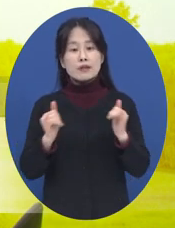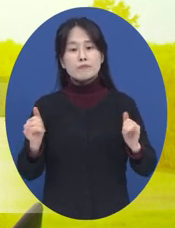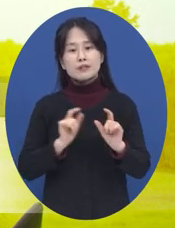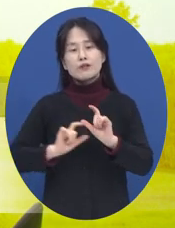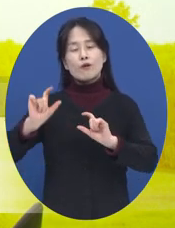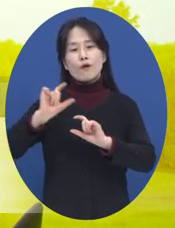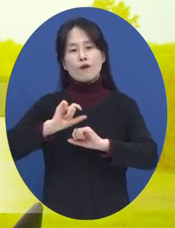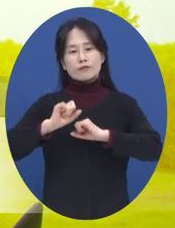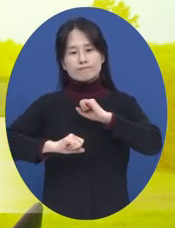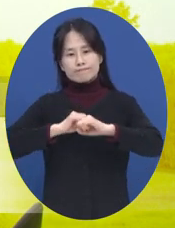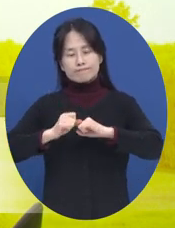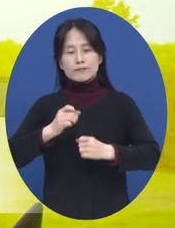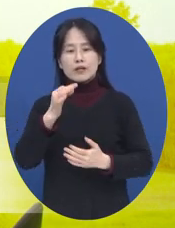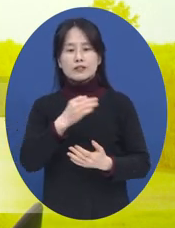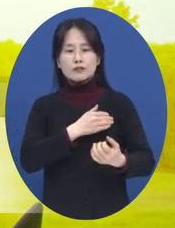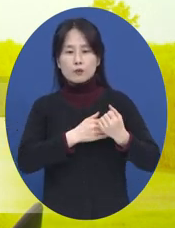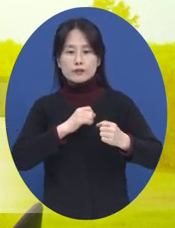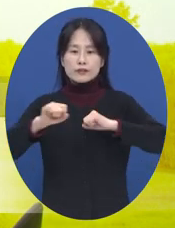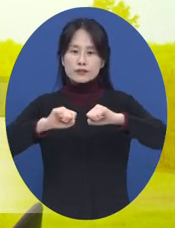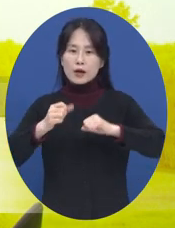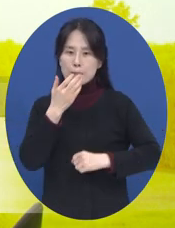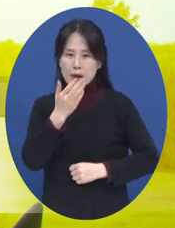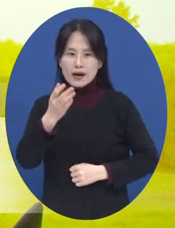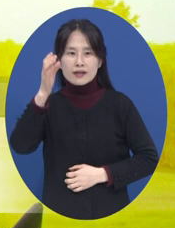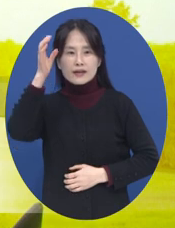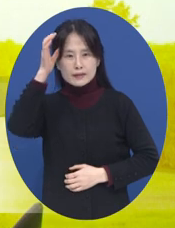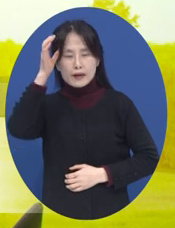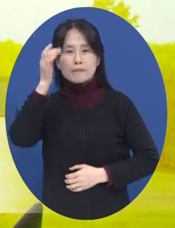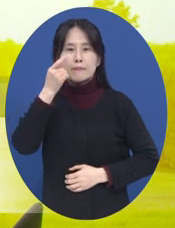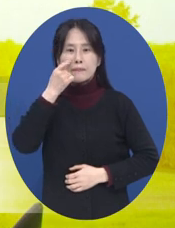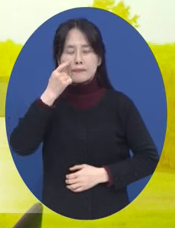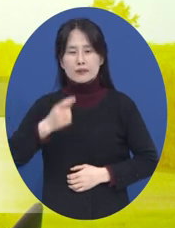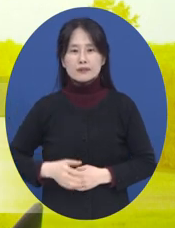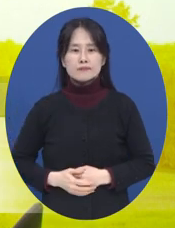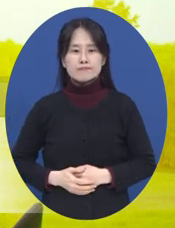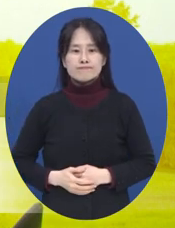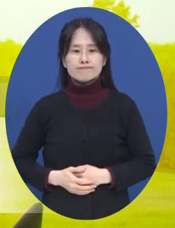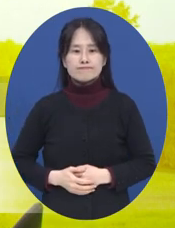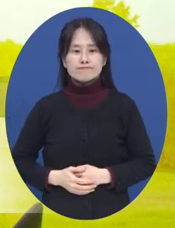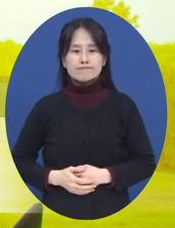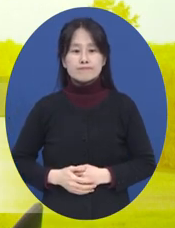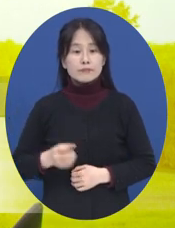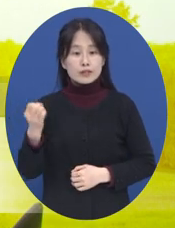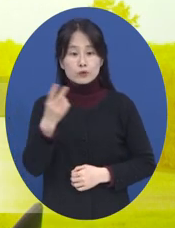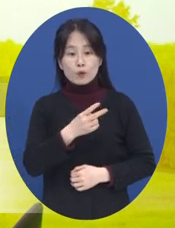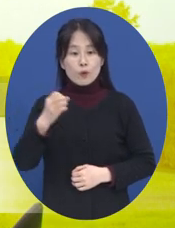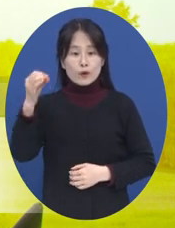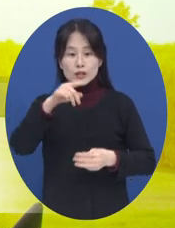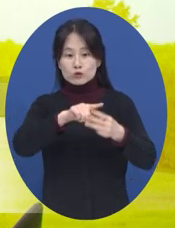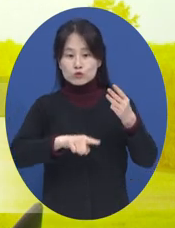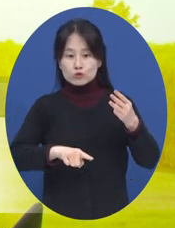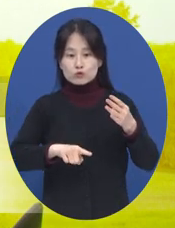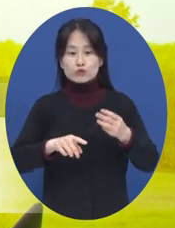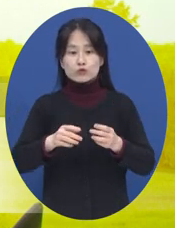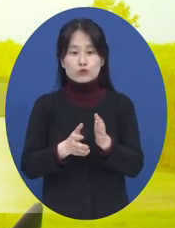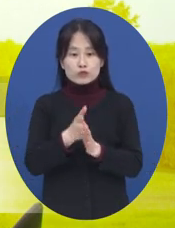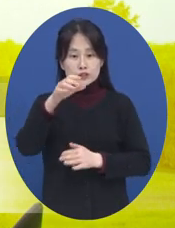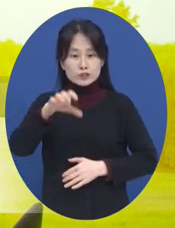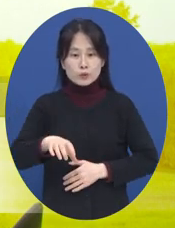주민들의 보다 자유로운 재산권 행사가 가능할 것으로 기대하고 있습니다 또한